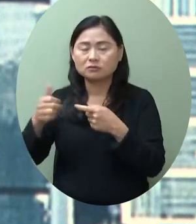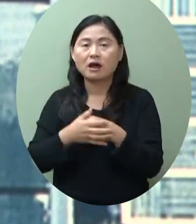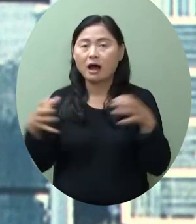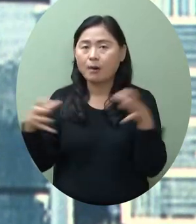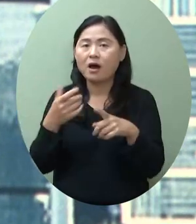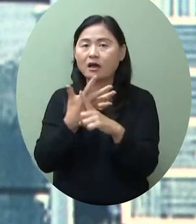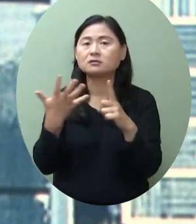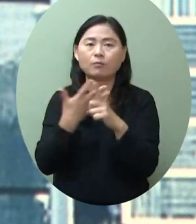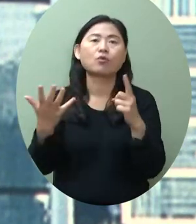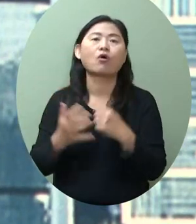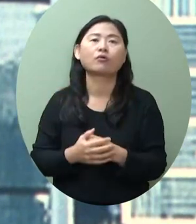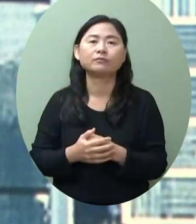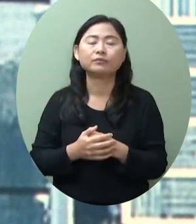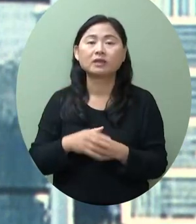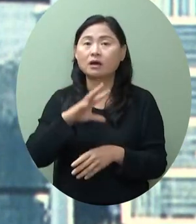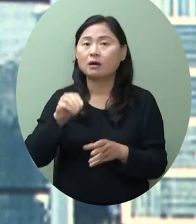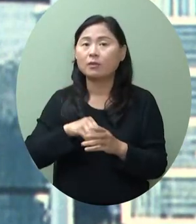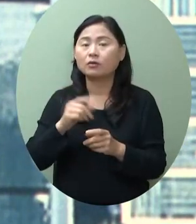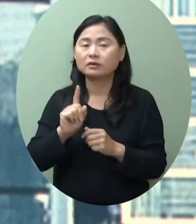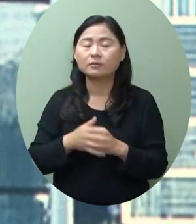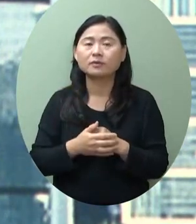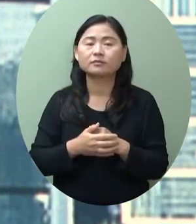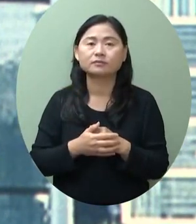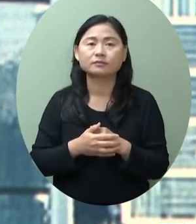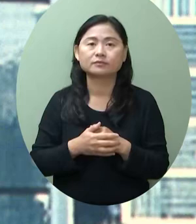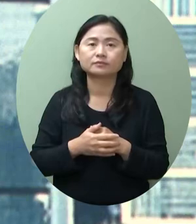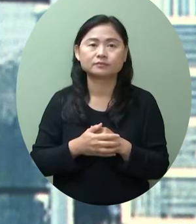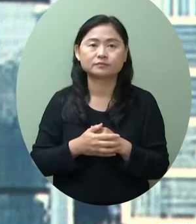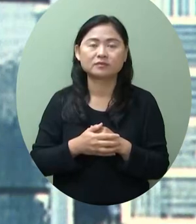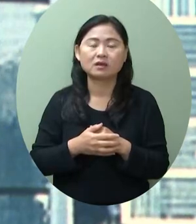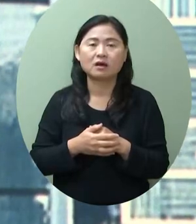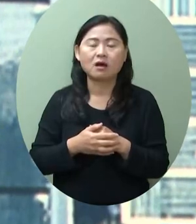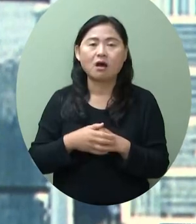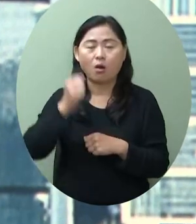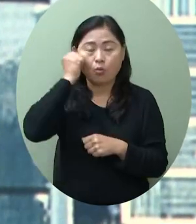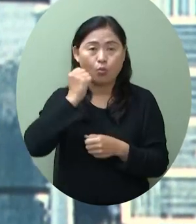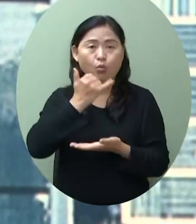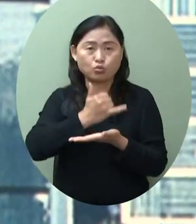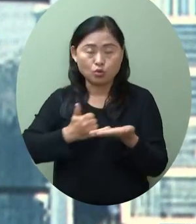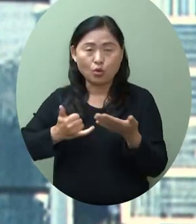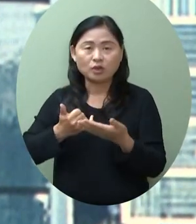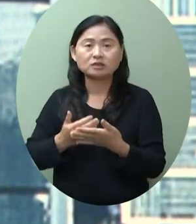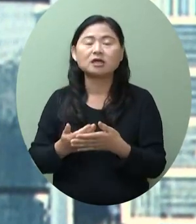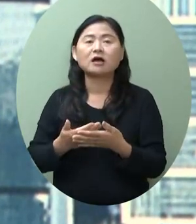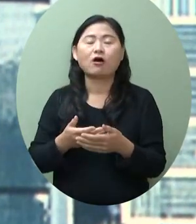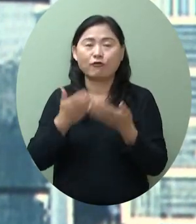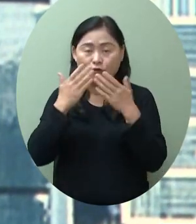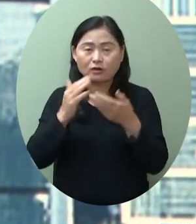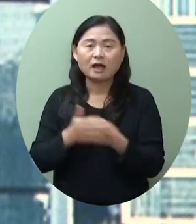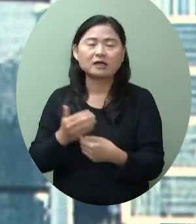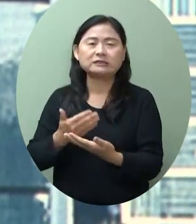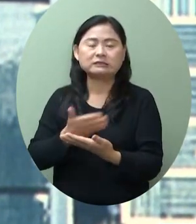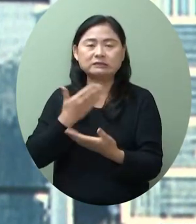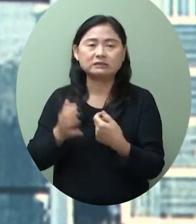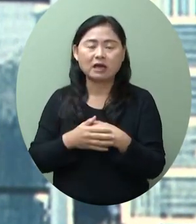新嘅數字一共係15位，包括正在退休前休假嘅前海關關長，一共係15